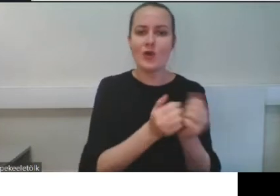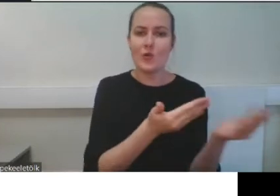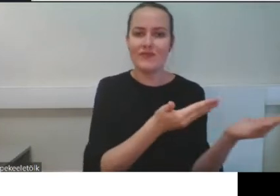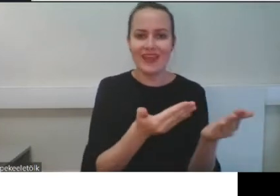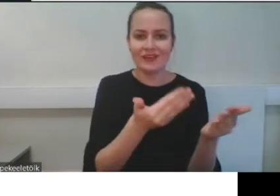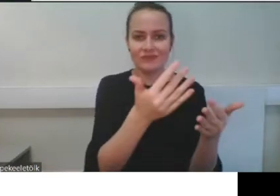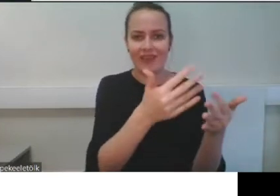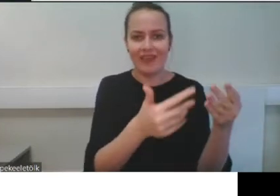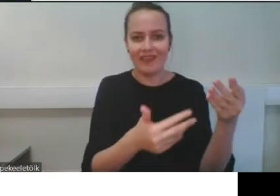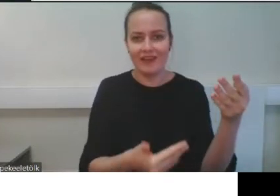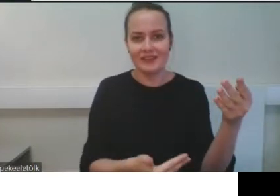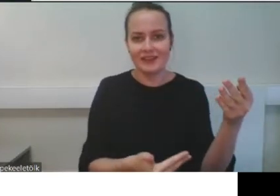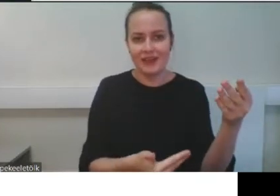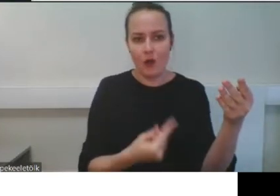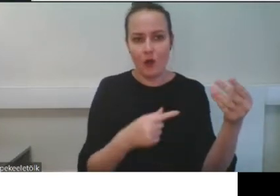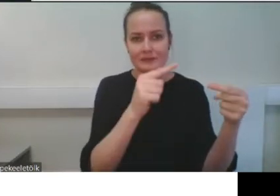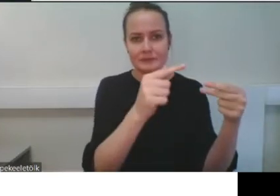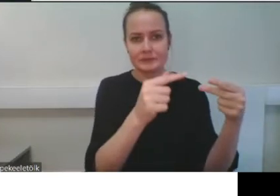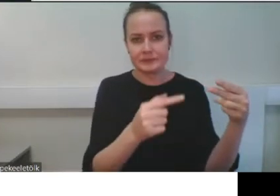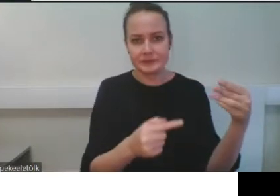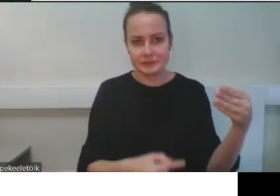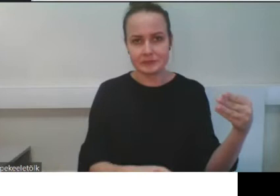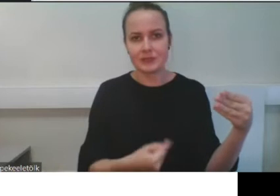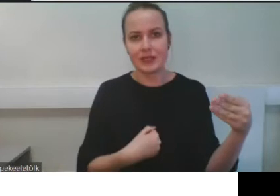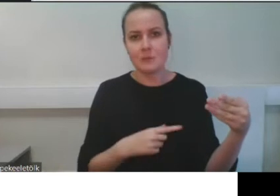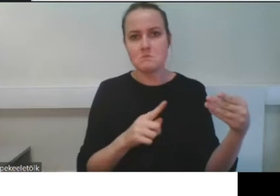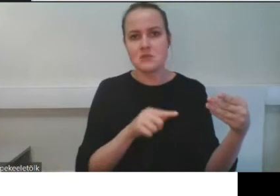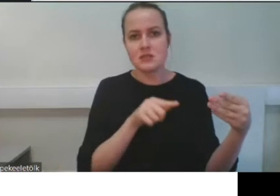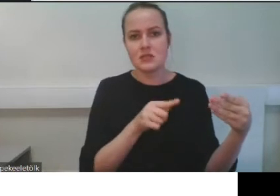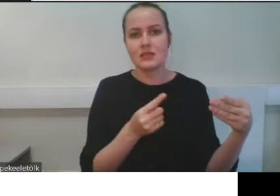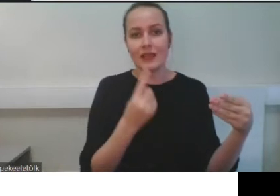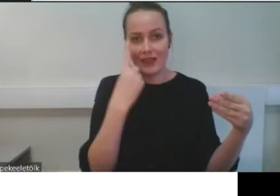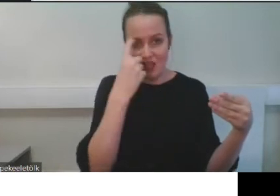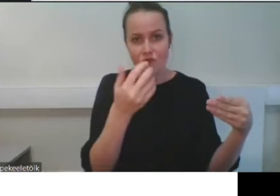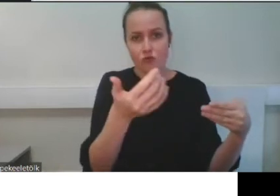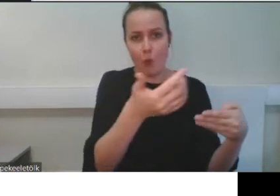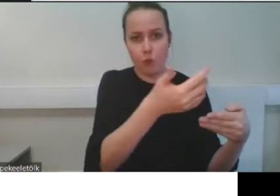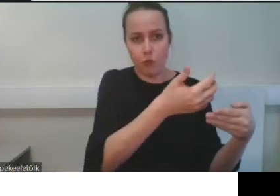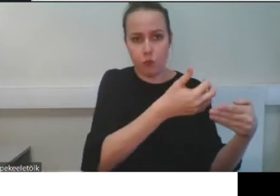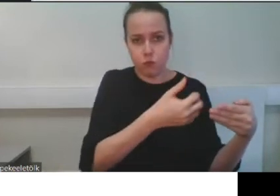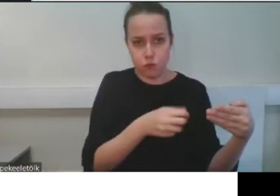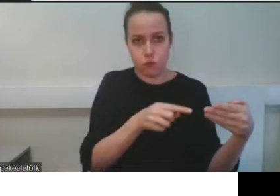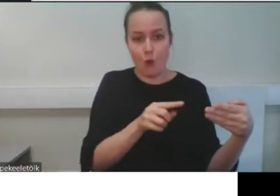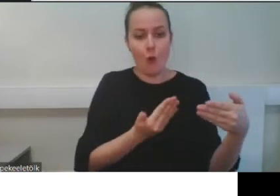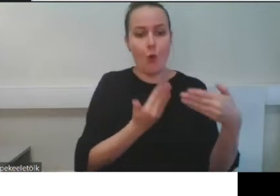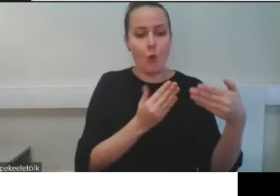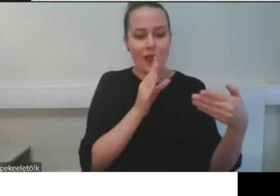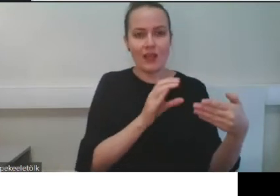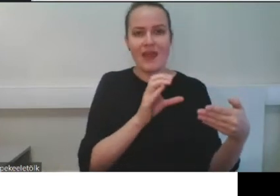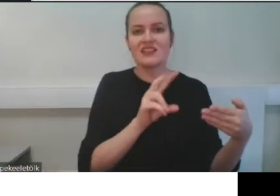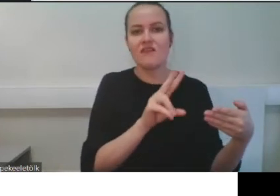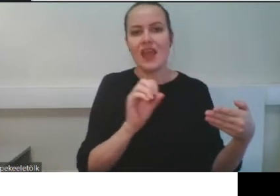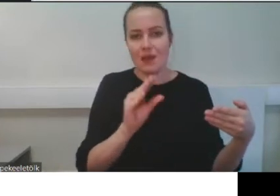ajavad siiani selles mõttes asja ära , et oleme teinud ka mõned arendused sinna peale . et ma ütlen võib-olla kohe siin ,